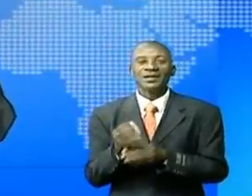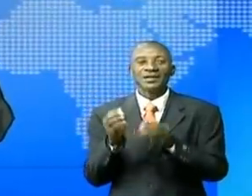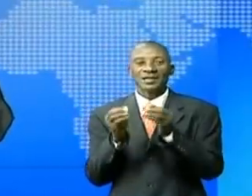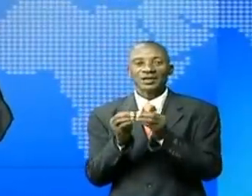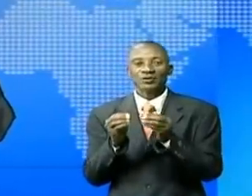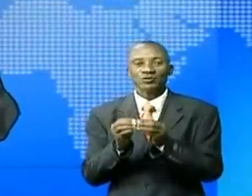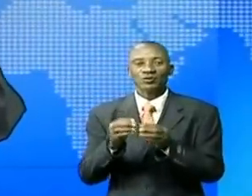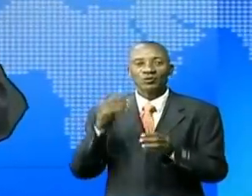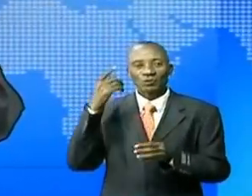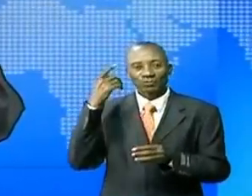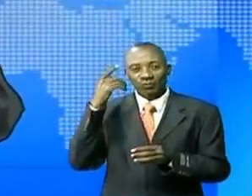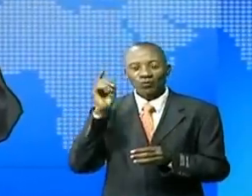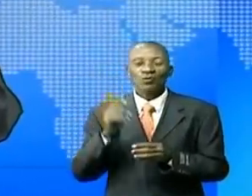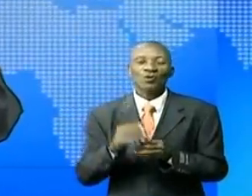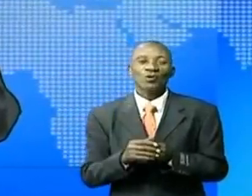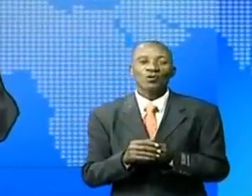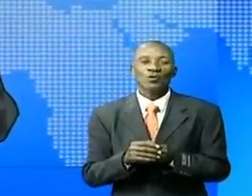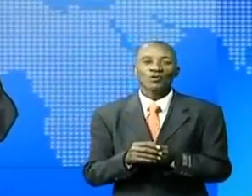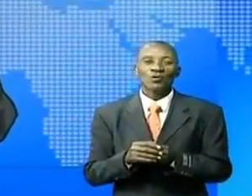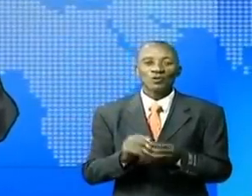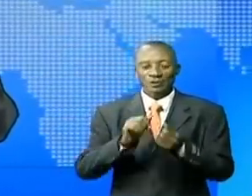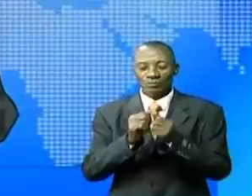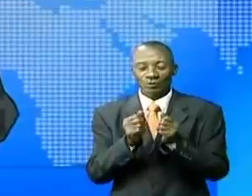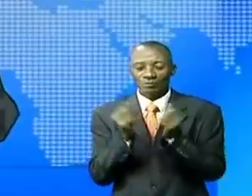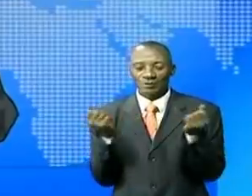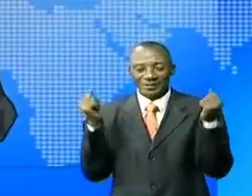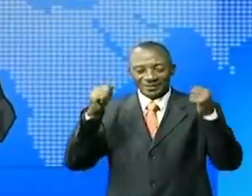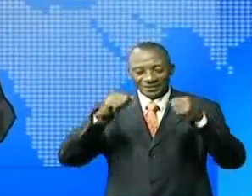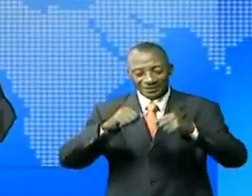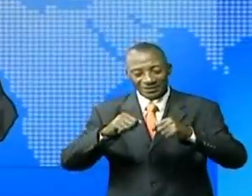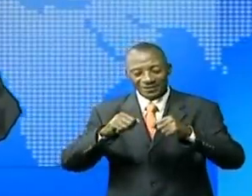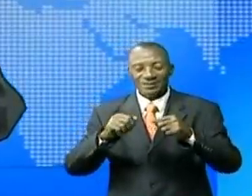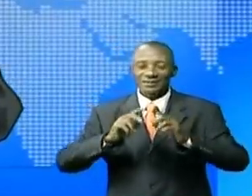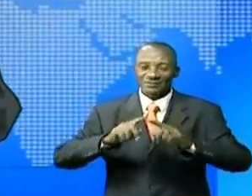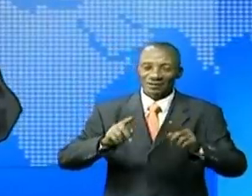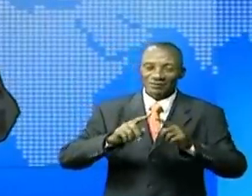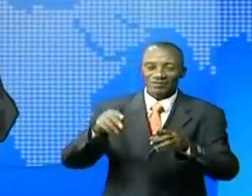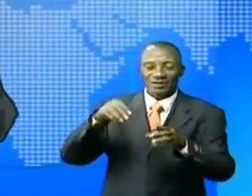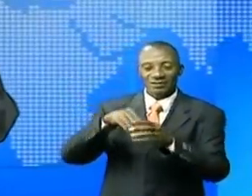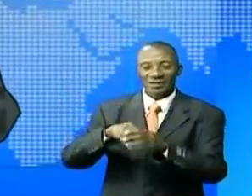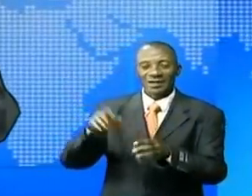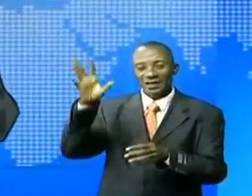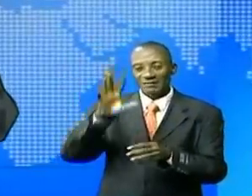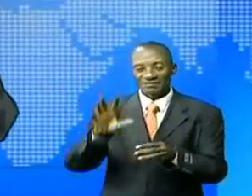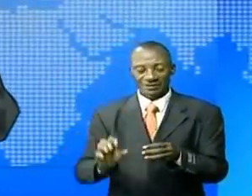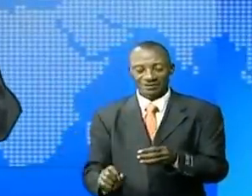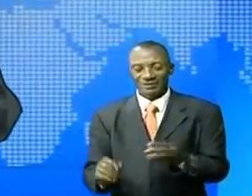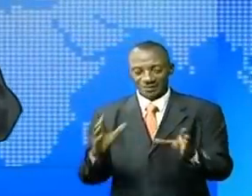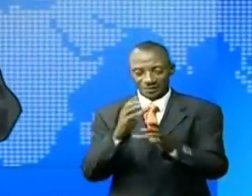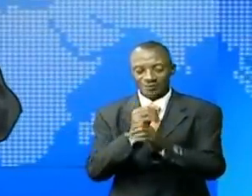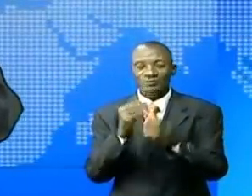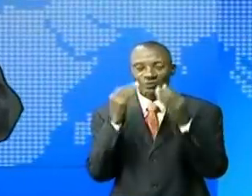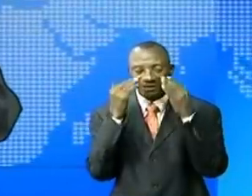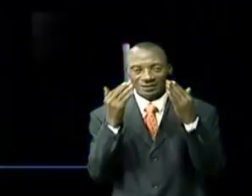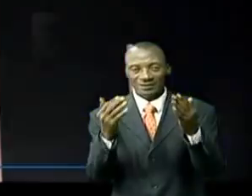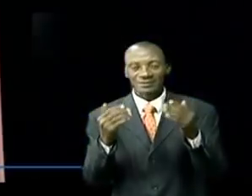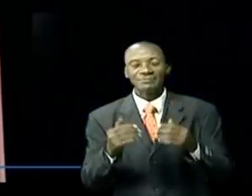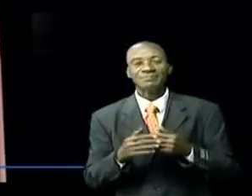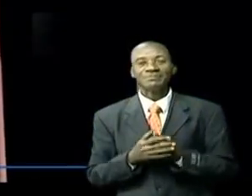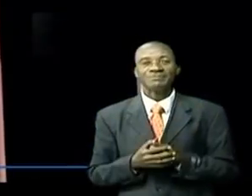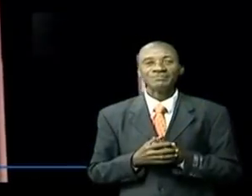la lutte contre la désertification et la sécheresse COP15. Un reportage de Fanny Kikoufi. Suivez.